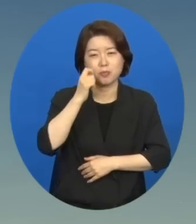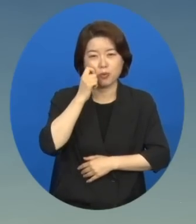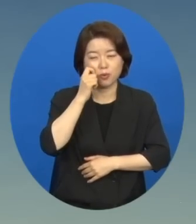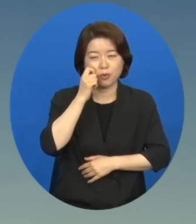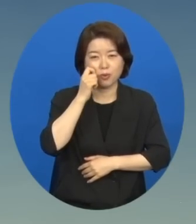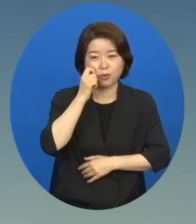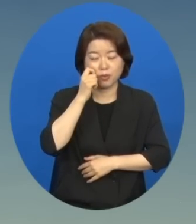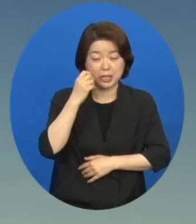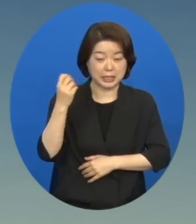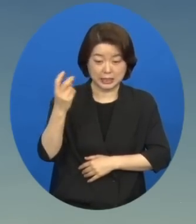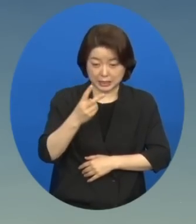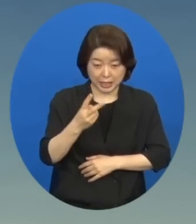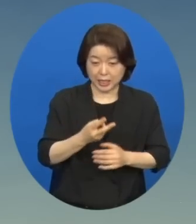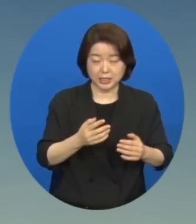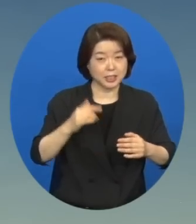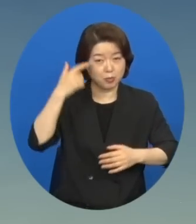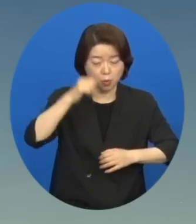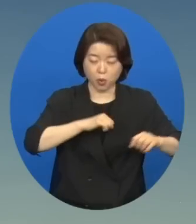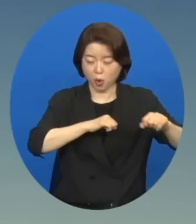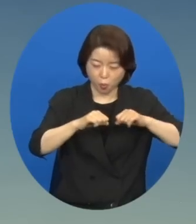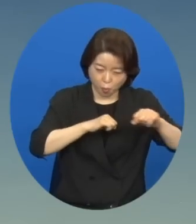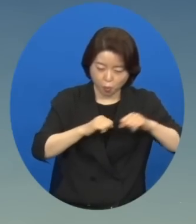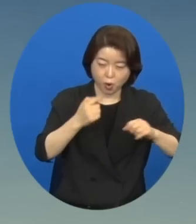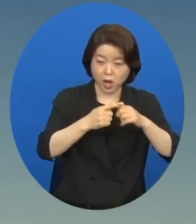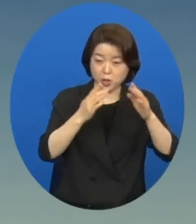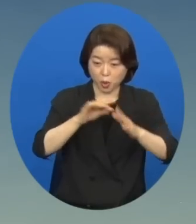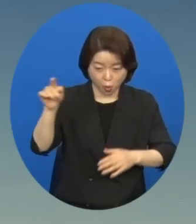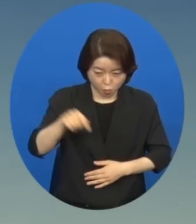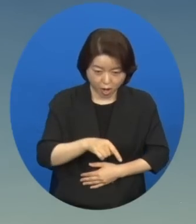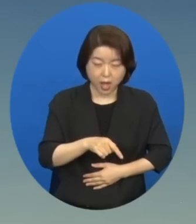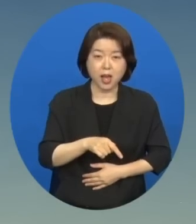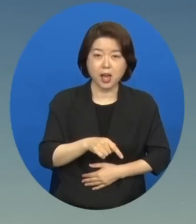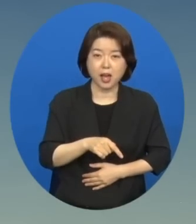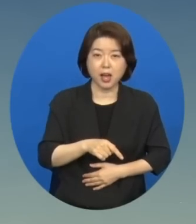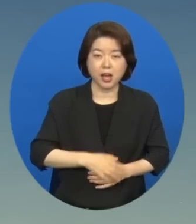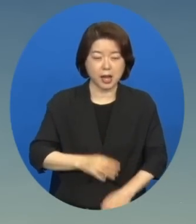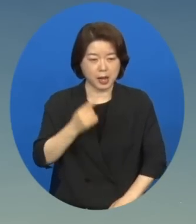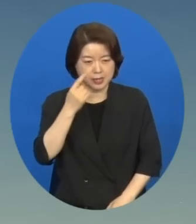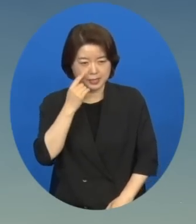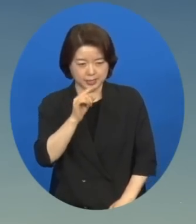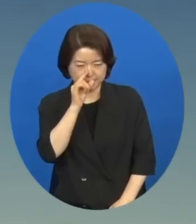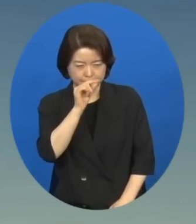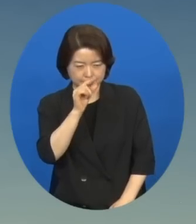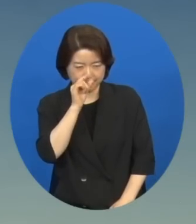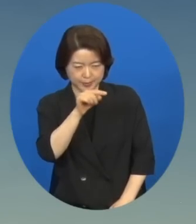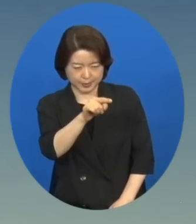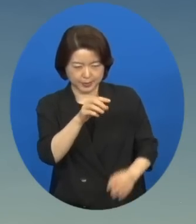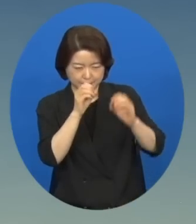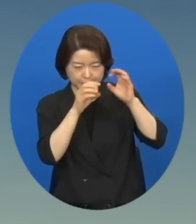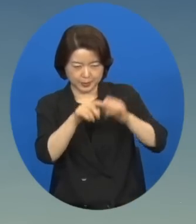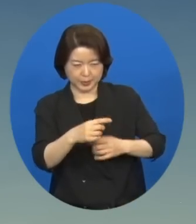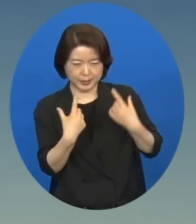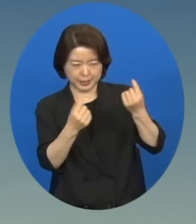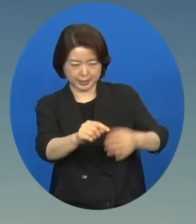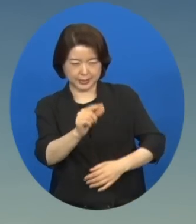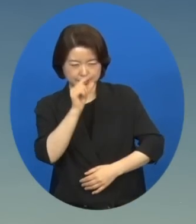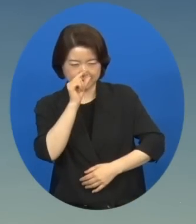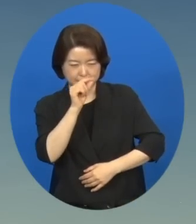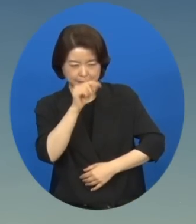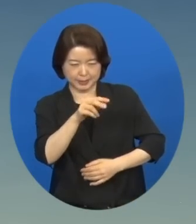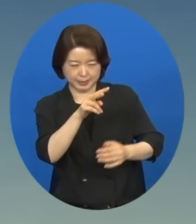사역에 들어와서 다시 교회로 왔더니 눈에 까칠까칠한 그 전도사님은 여전히